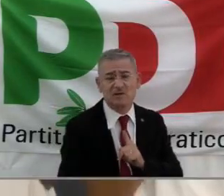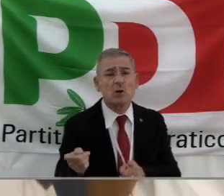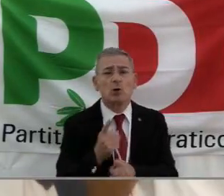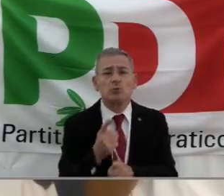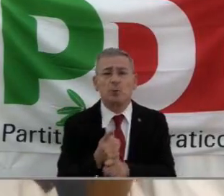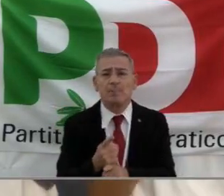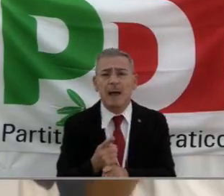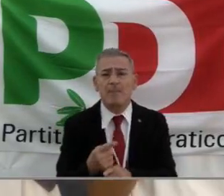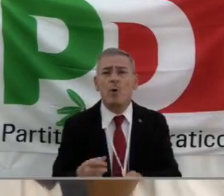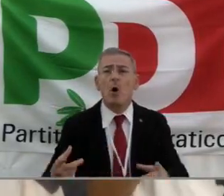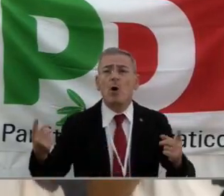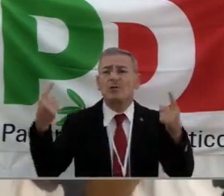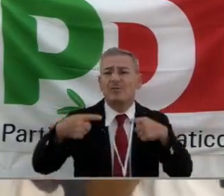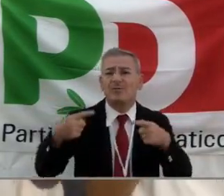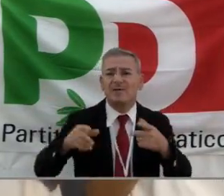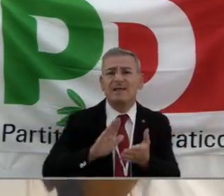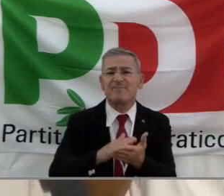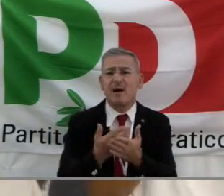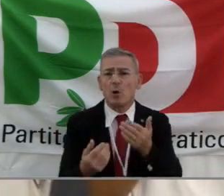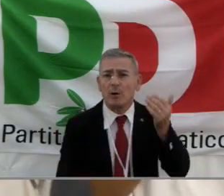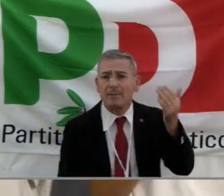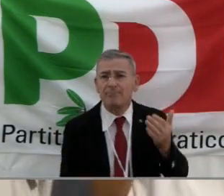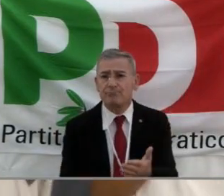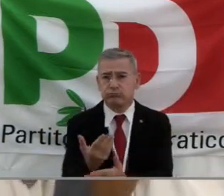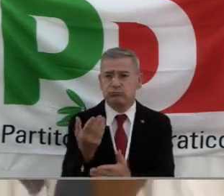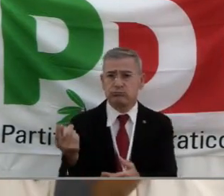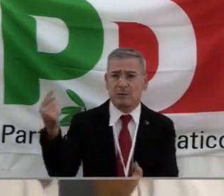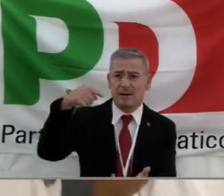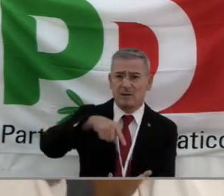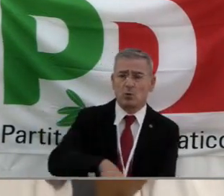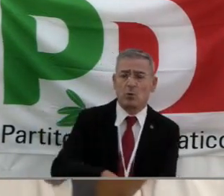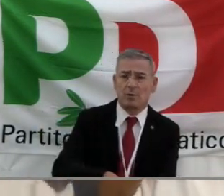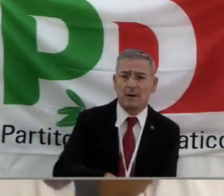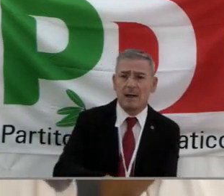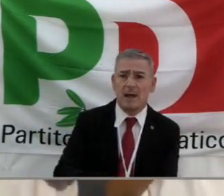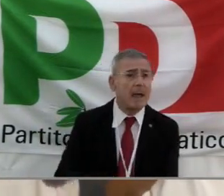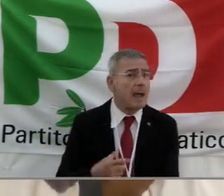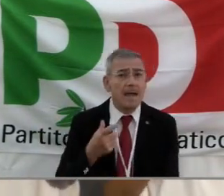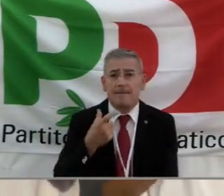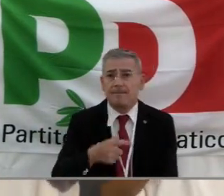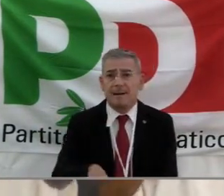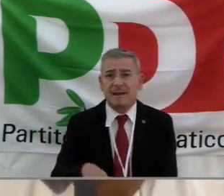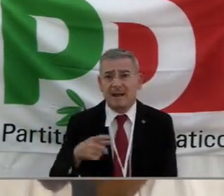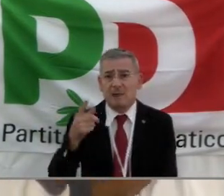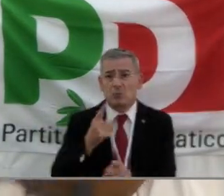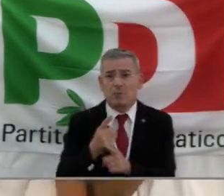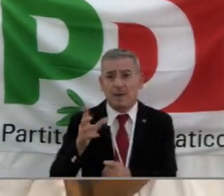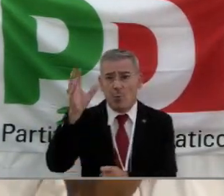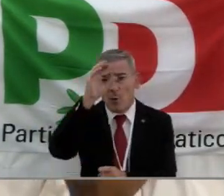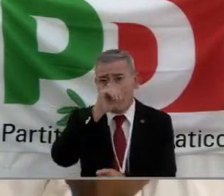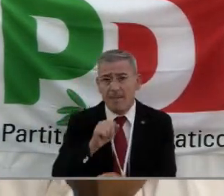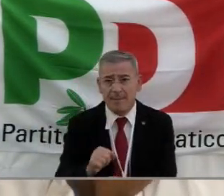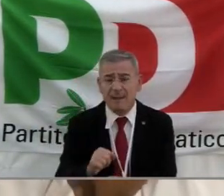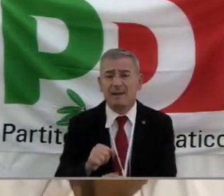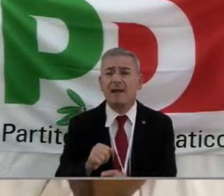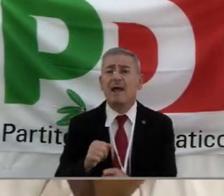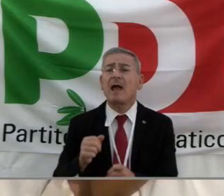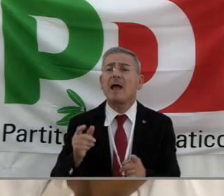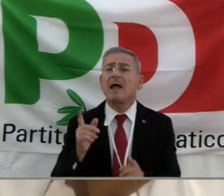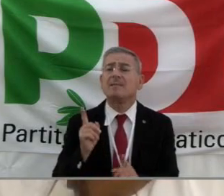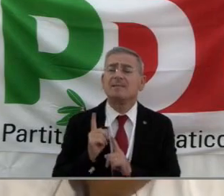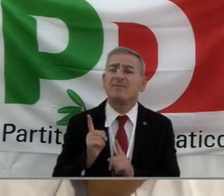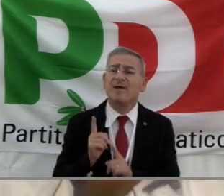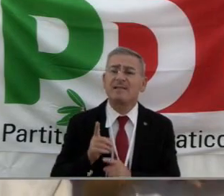di valori, se no non capiremo perché dobbiamo difendere il Partito